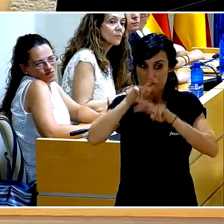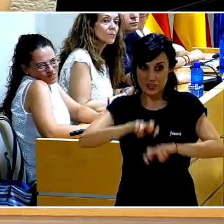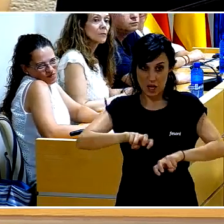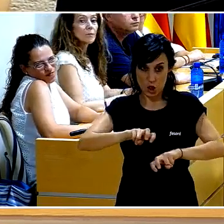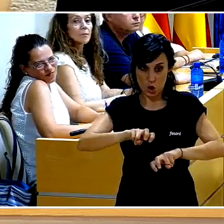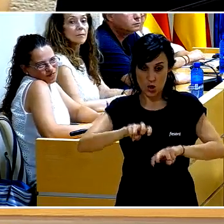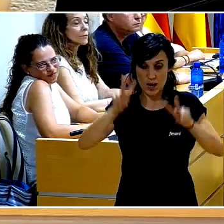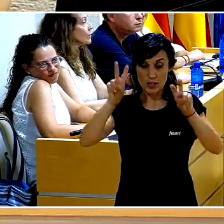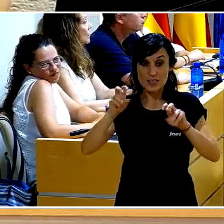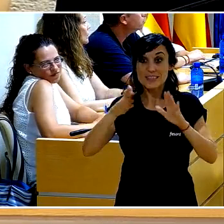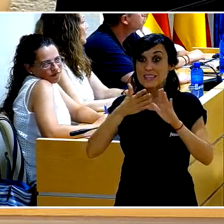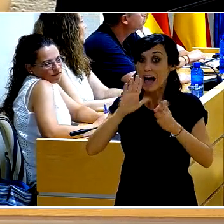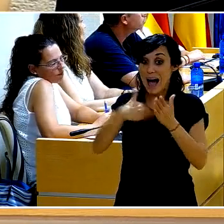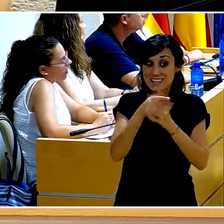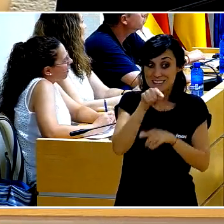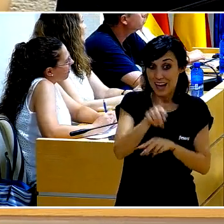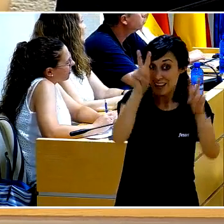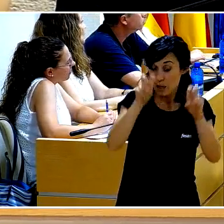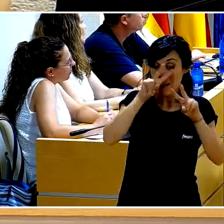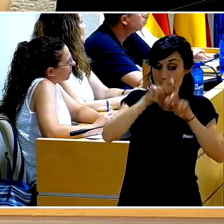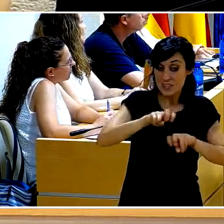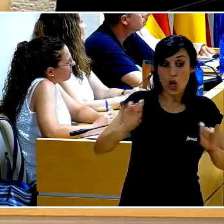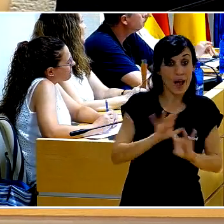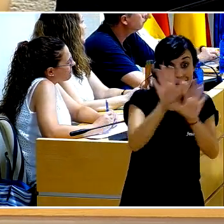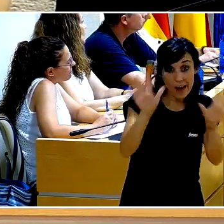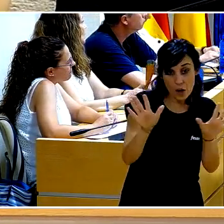i mentre no estiga tot això aclarit, esclarit,